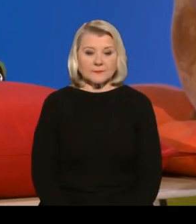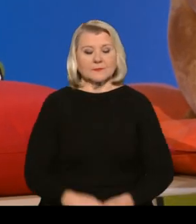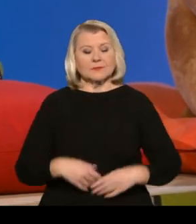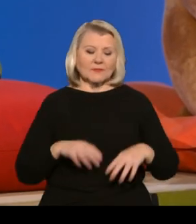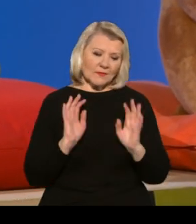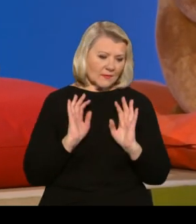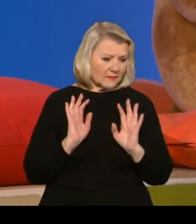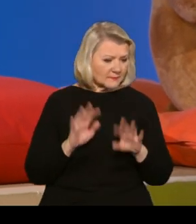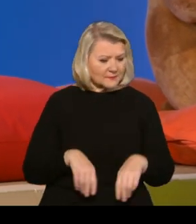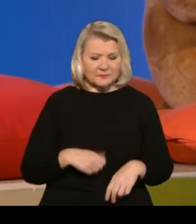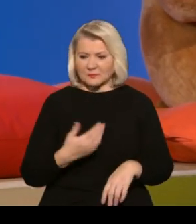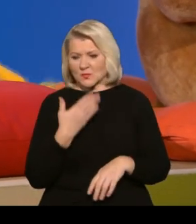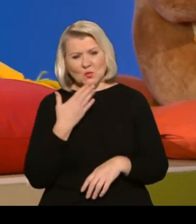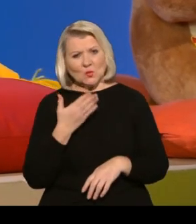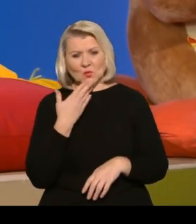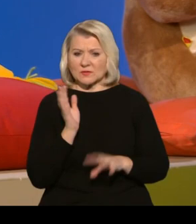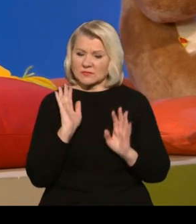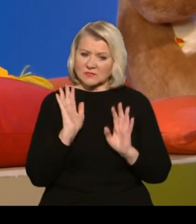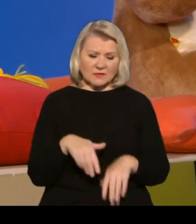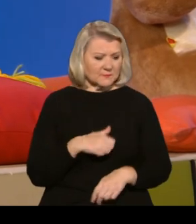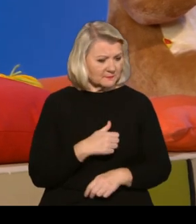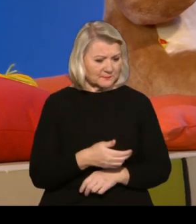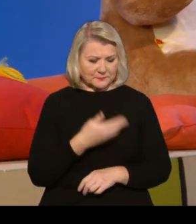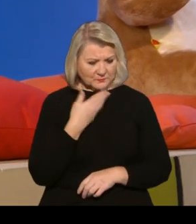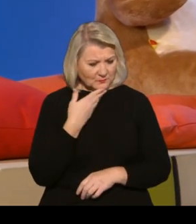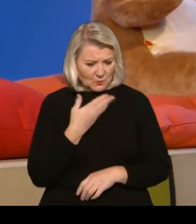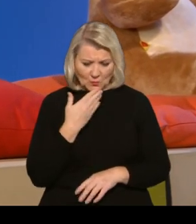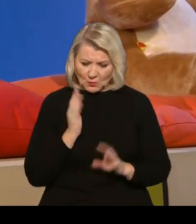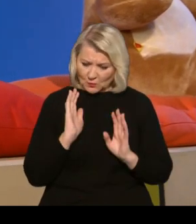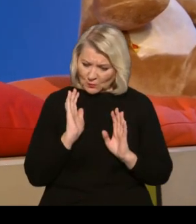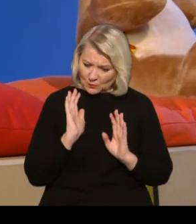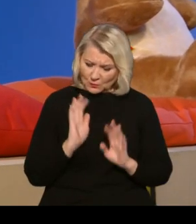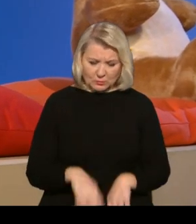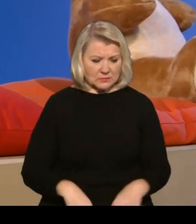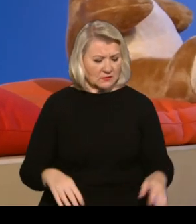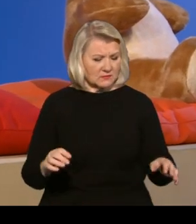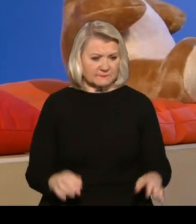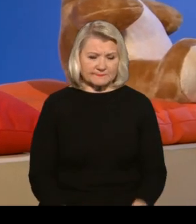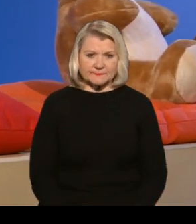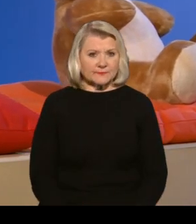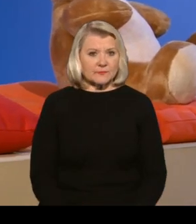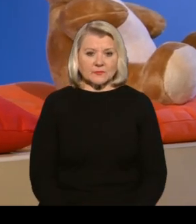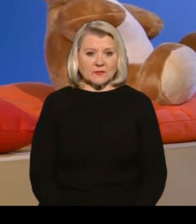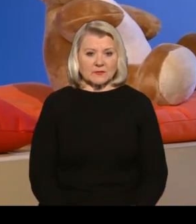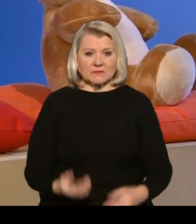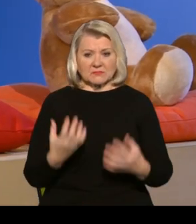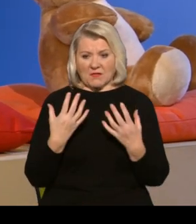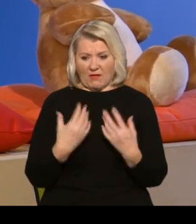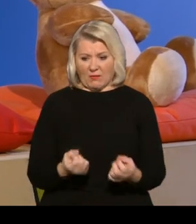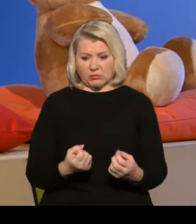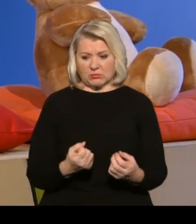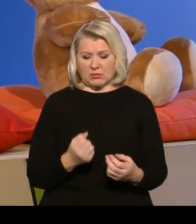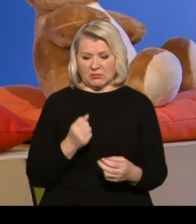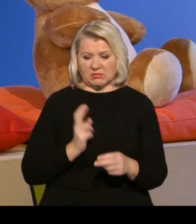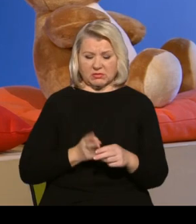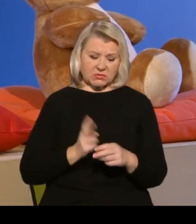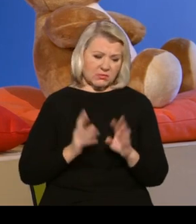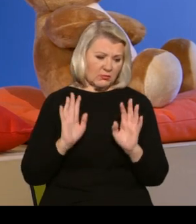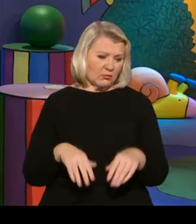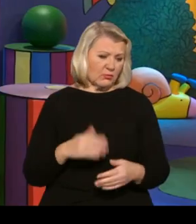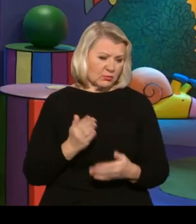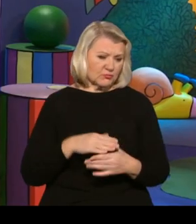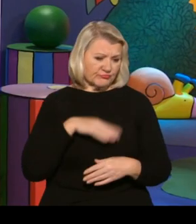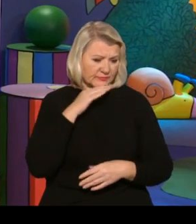Jejda, jejda, to je nuda, to je nuda. Tak jo, s autíčkama už jsem si hrál,